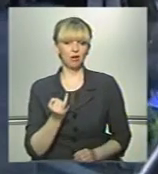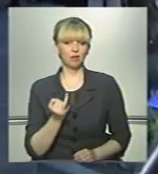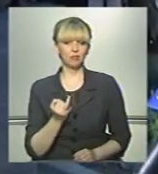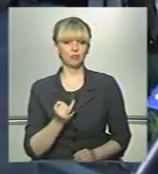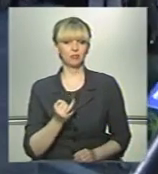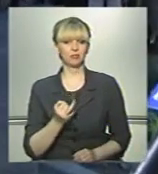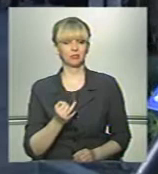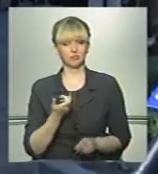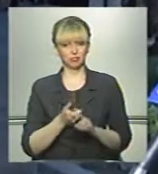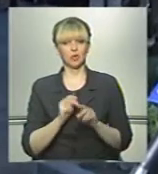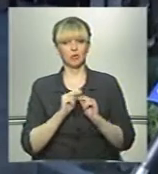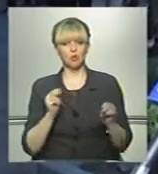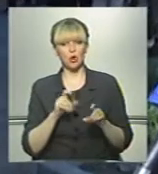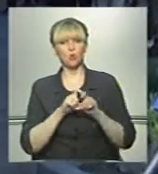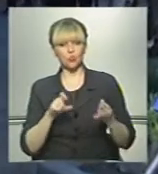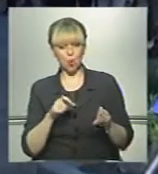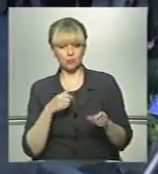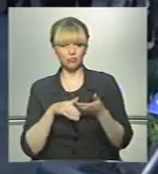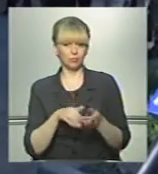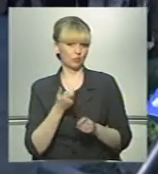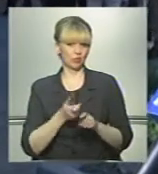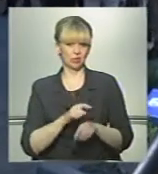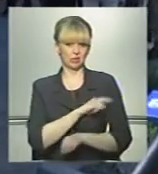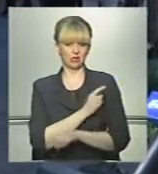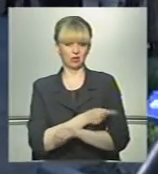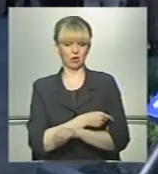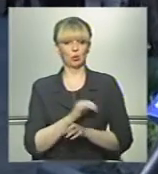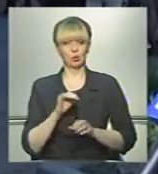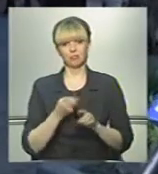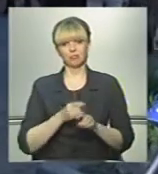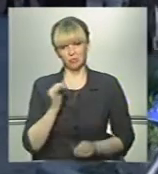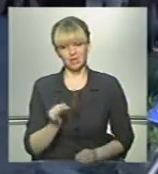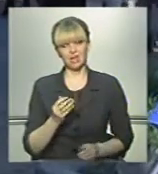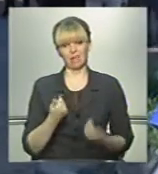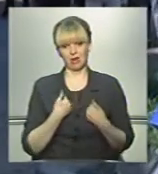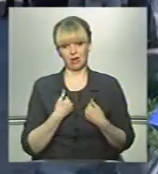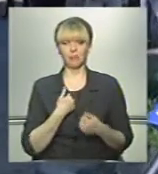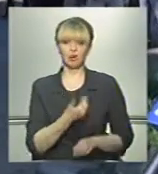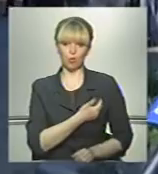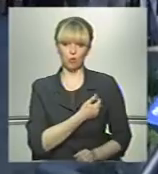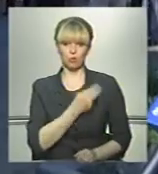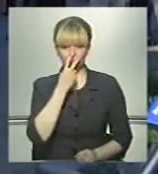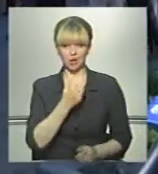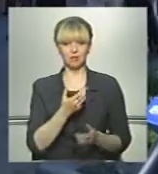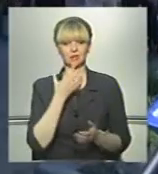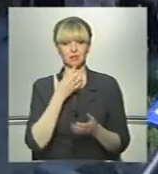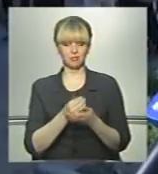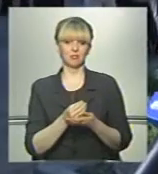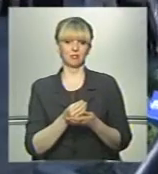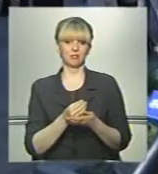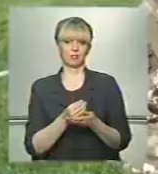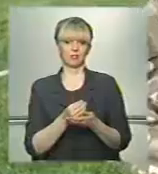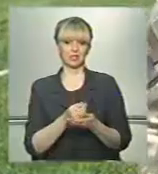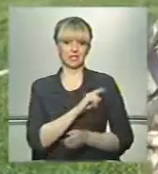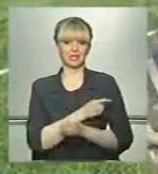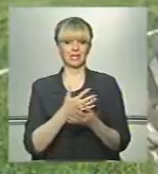Учитель теж відіграв дуже велику роль. Школа нам допомагає дуже сильно. І це цікаво для мене. Я хочу бачити свої сили, хочу бачити сили